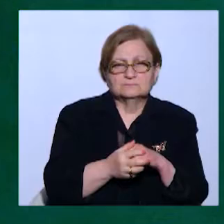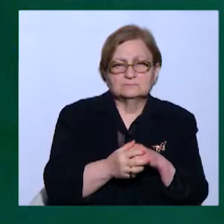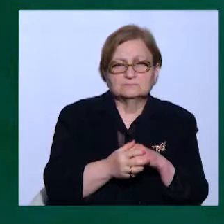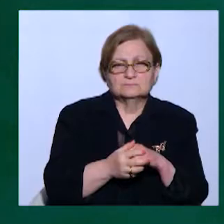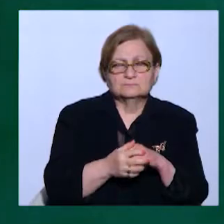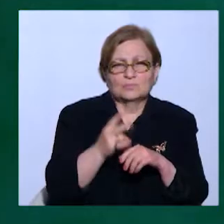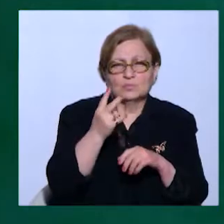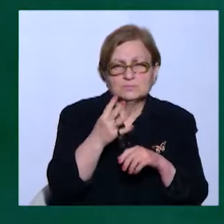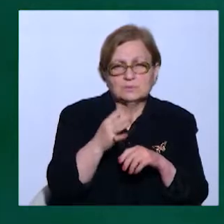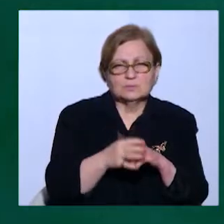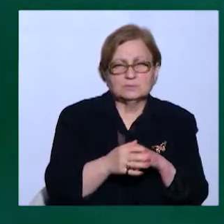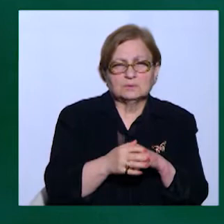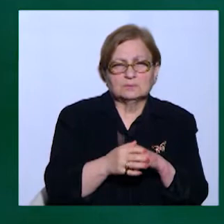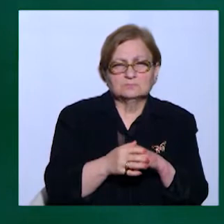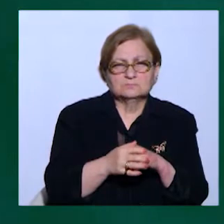24,